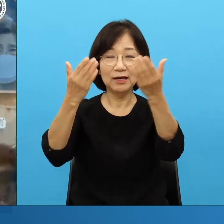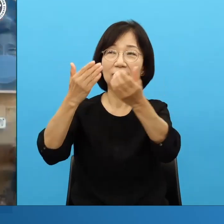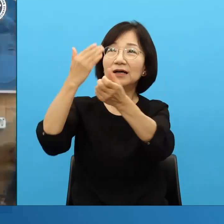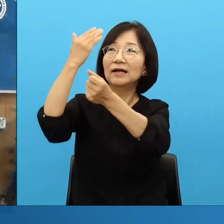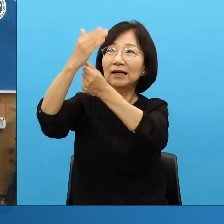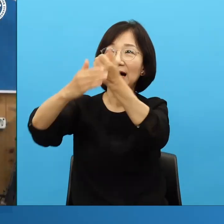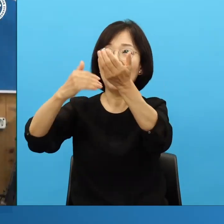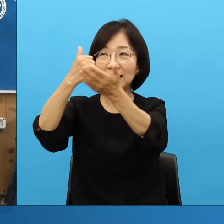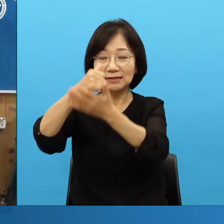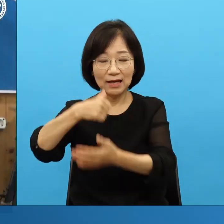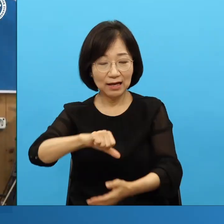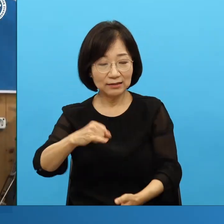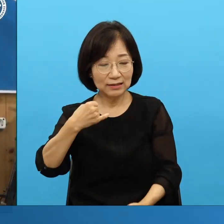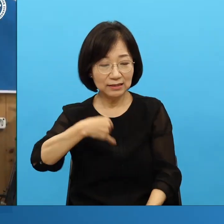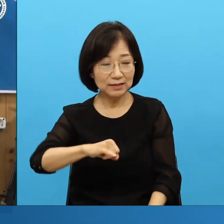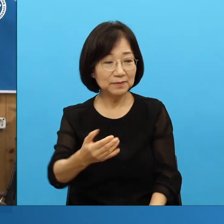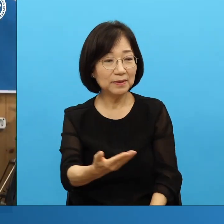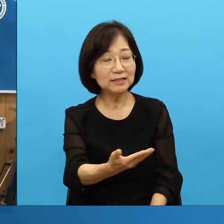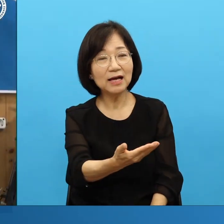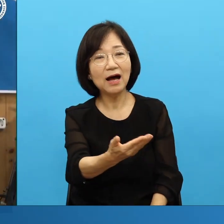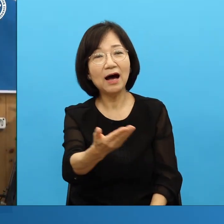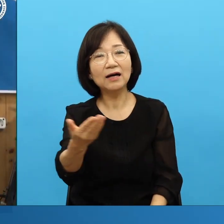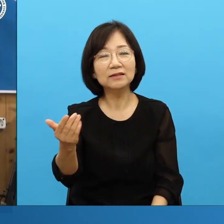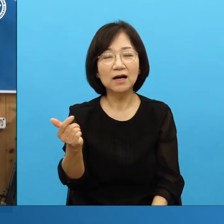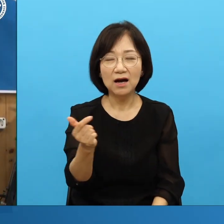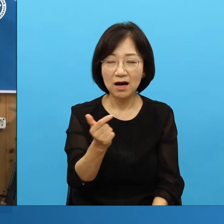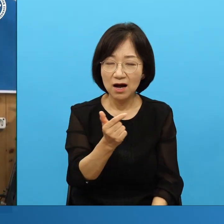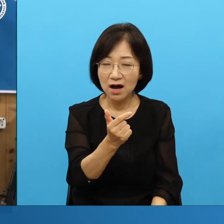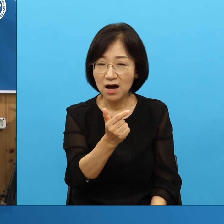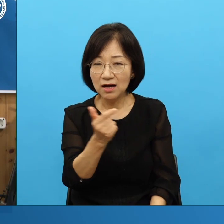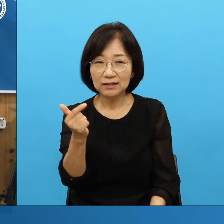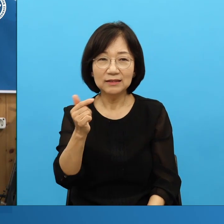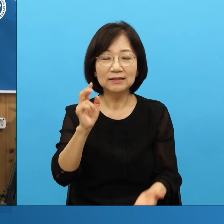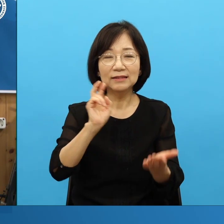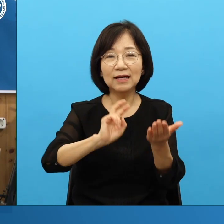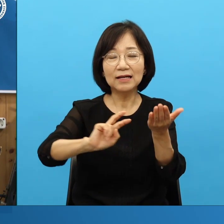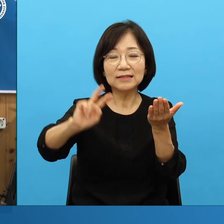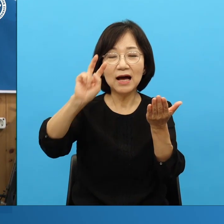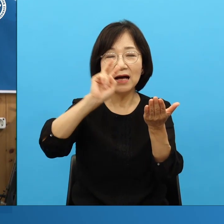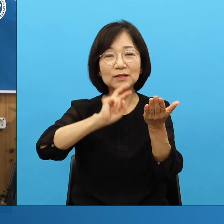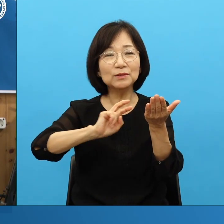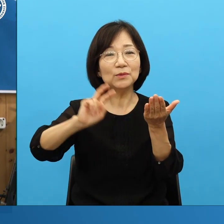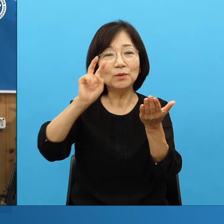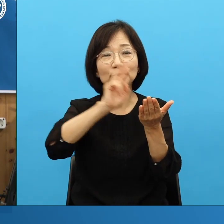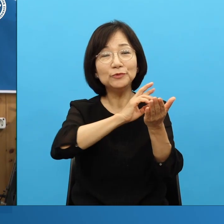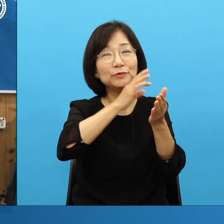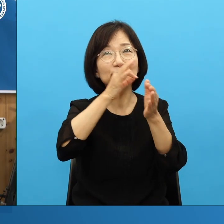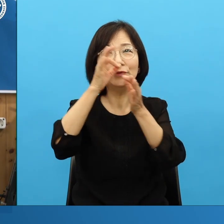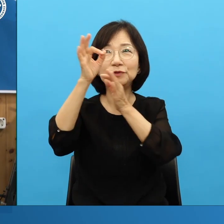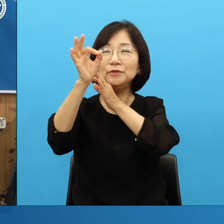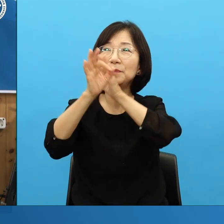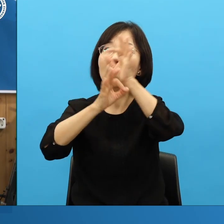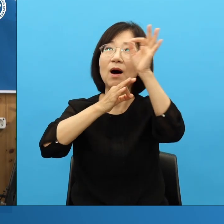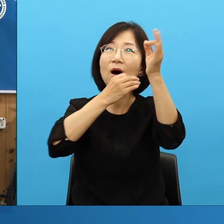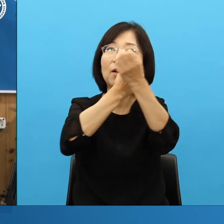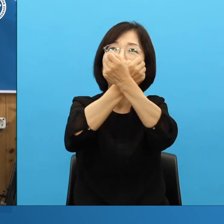할렐루야. 하나님의 자녀 그의 찬송